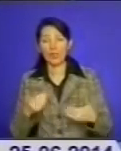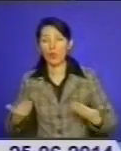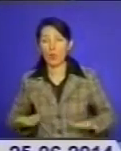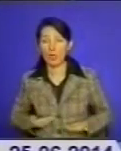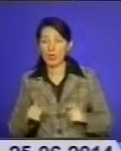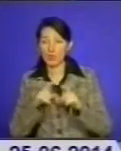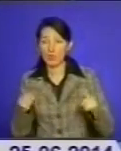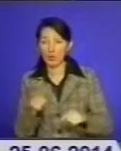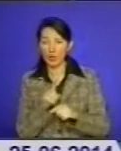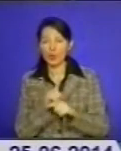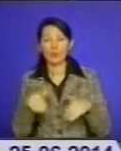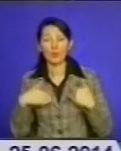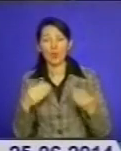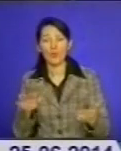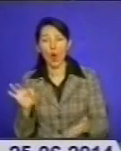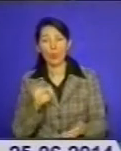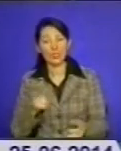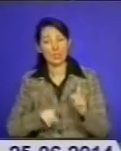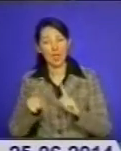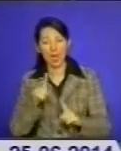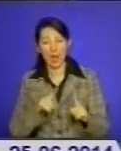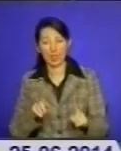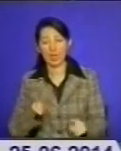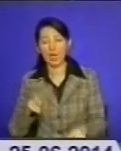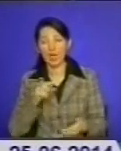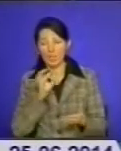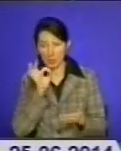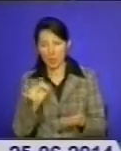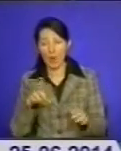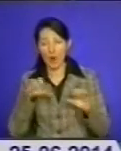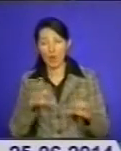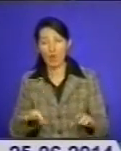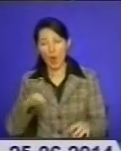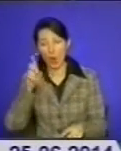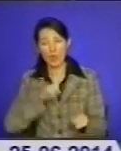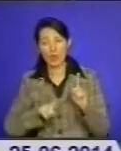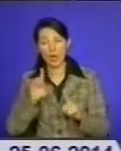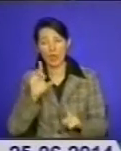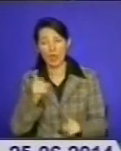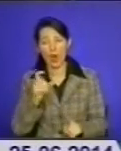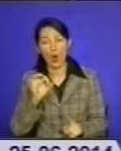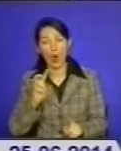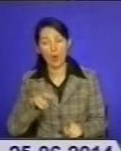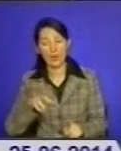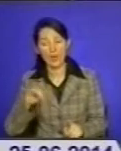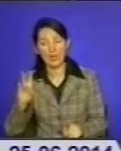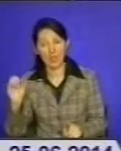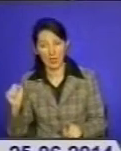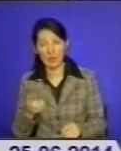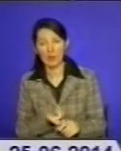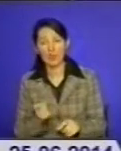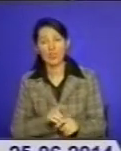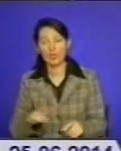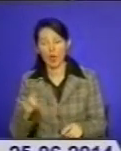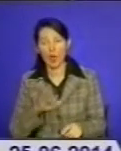Тернопільщини репрезентували в обласній раді. Як наголосив голова облради Василь Хомінець, більшість регіонів уже працюють згідно з